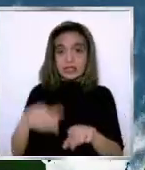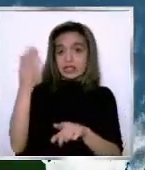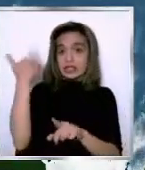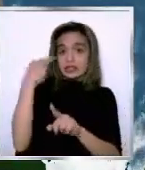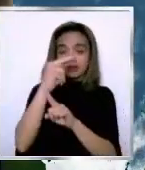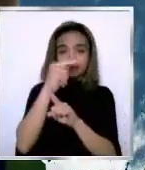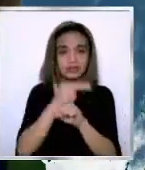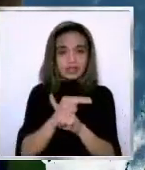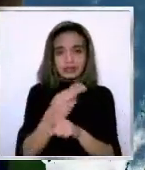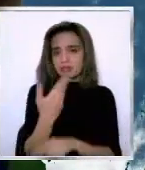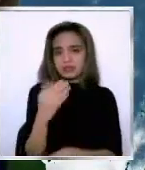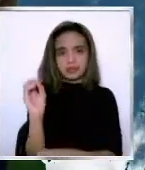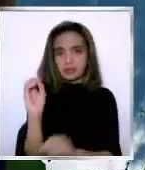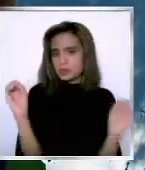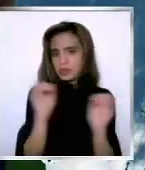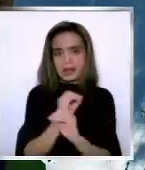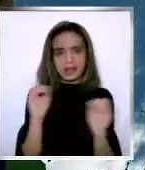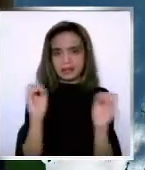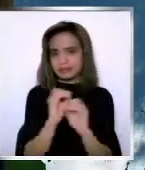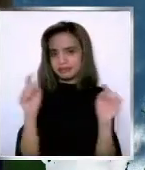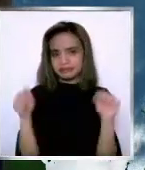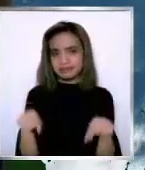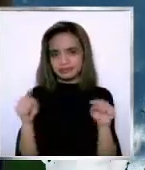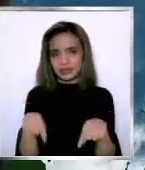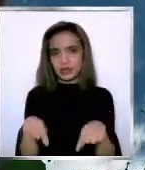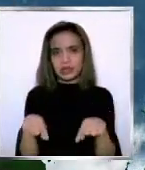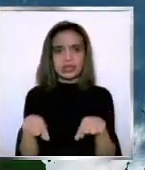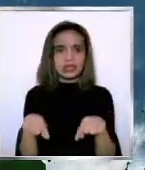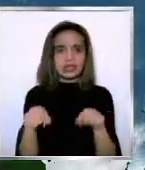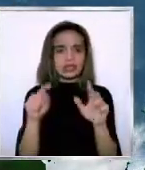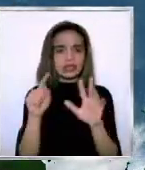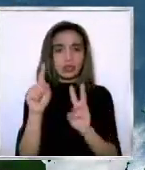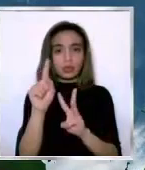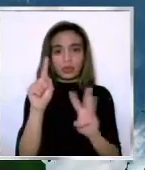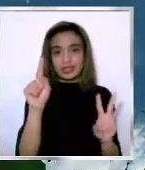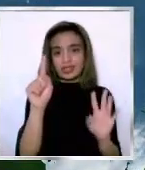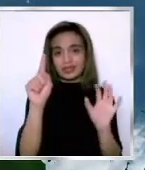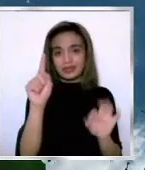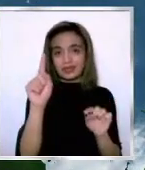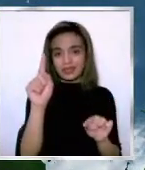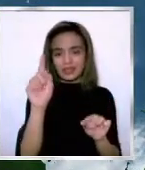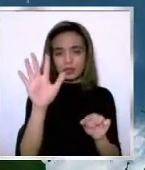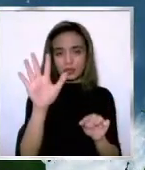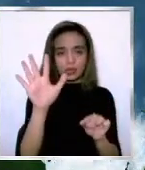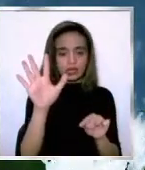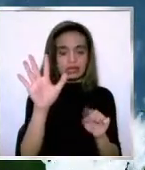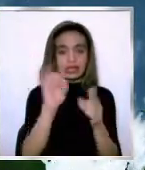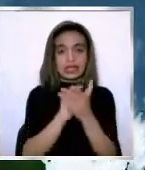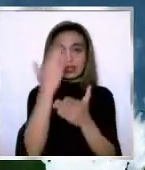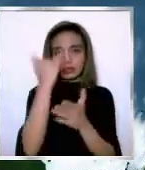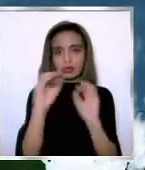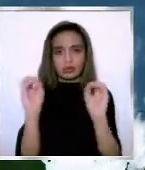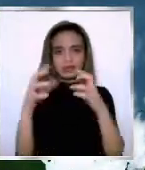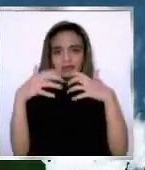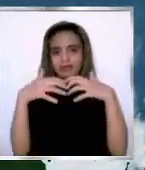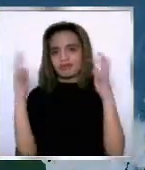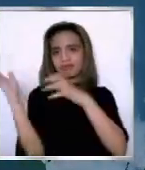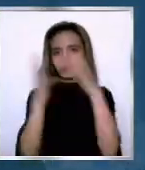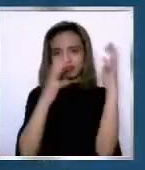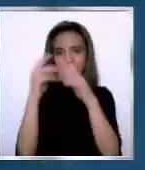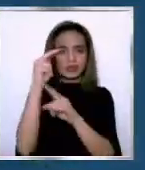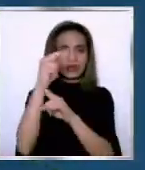yan dito sa may Western Pacific Ocean, kaya walang nabuong bagyo noong November. Pero mga